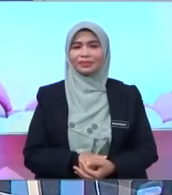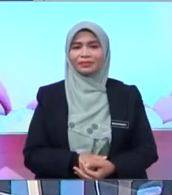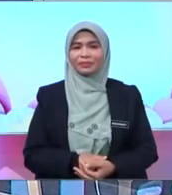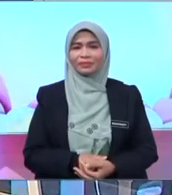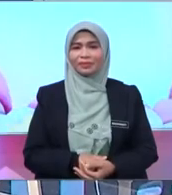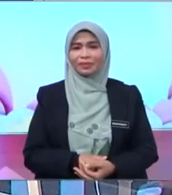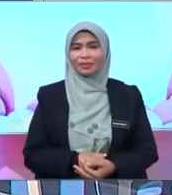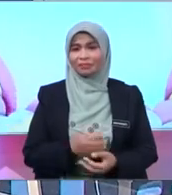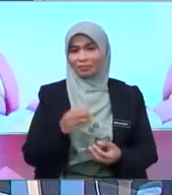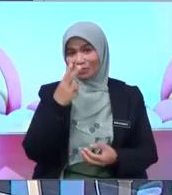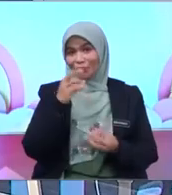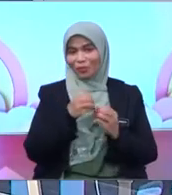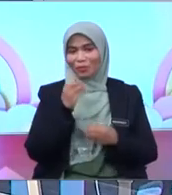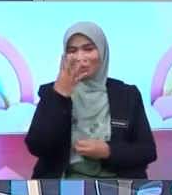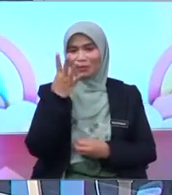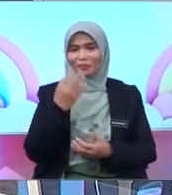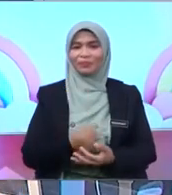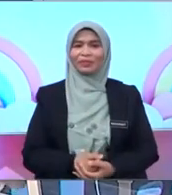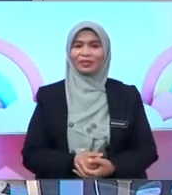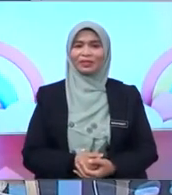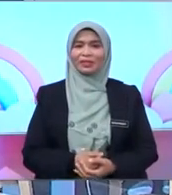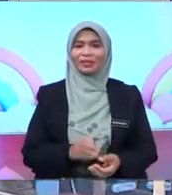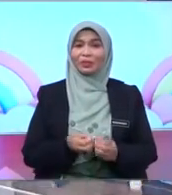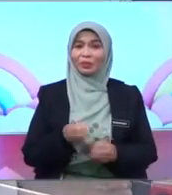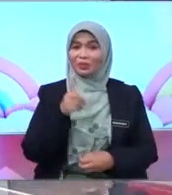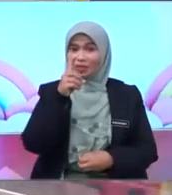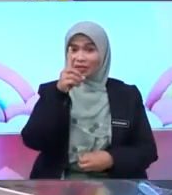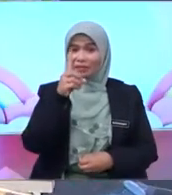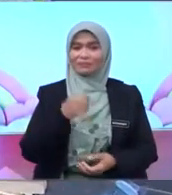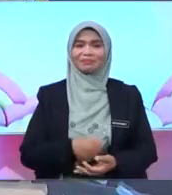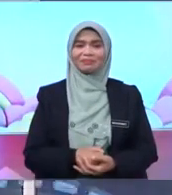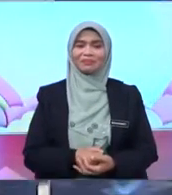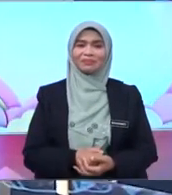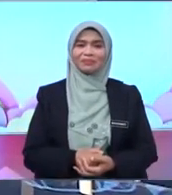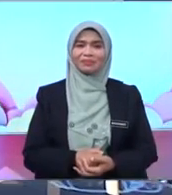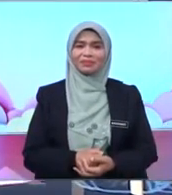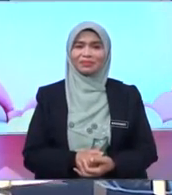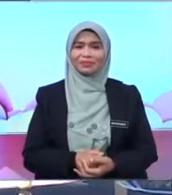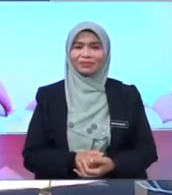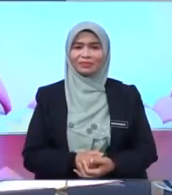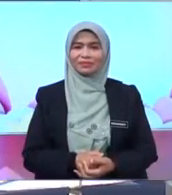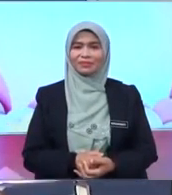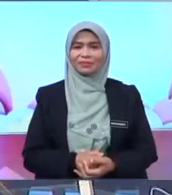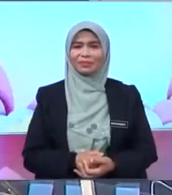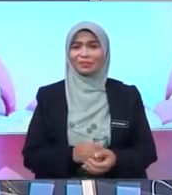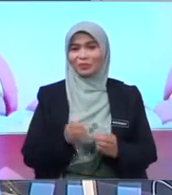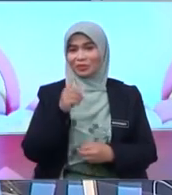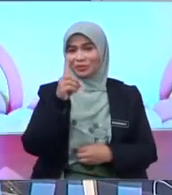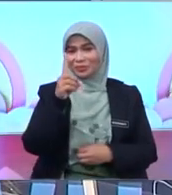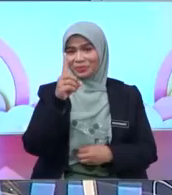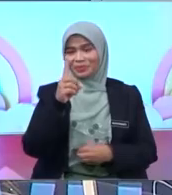baling beberapa nomor satu nomor satu